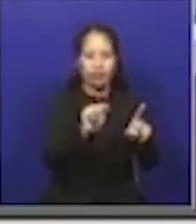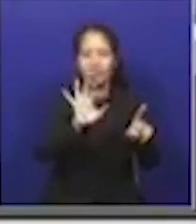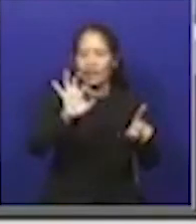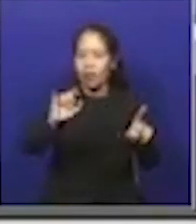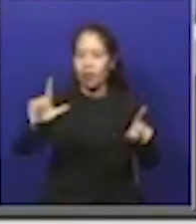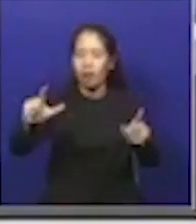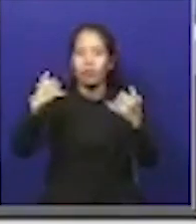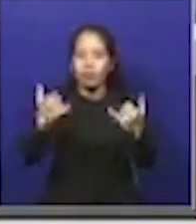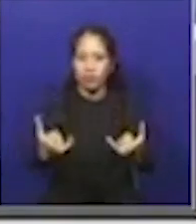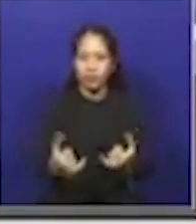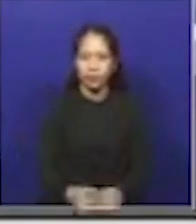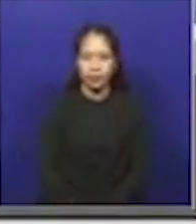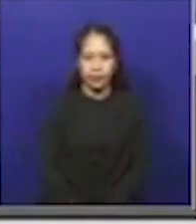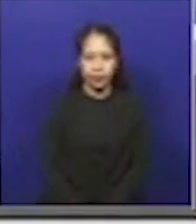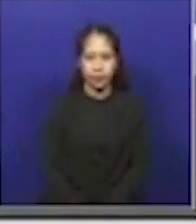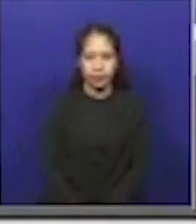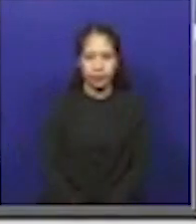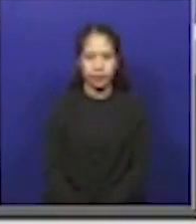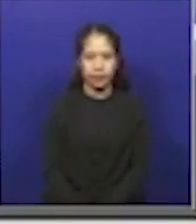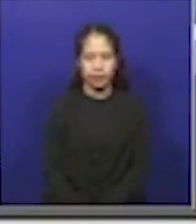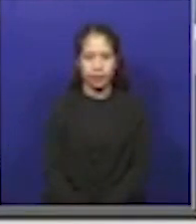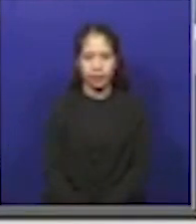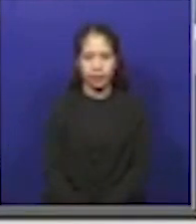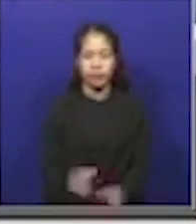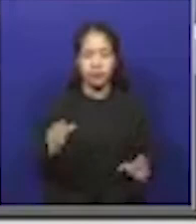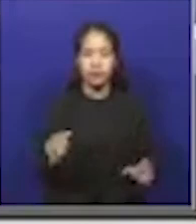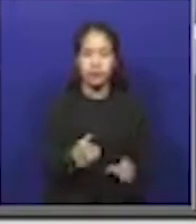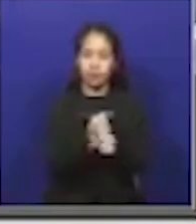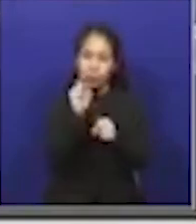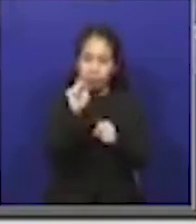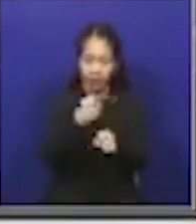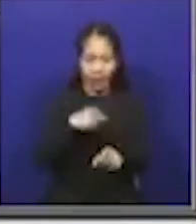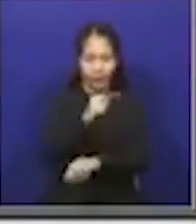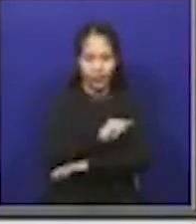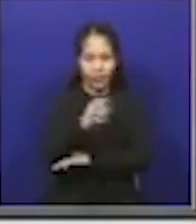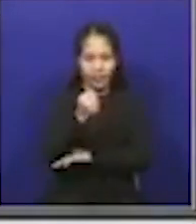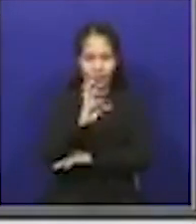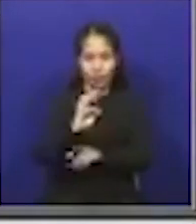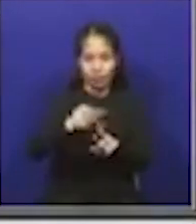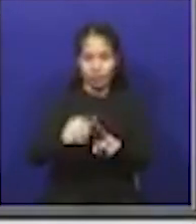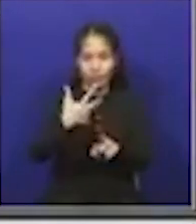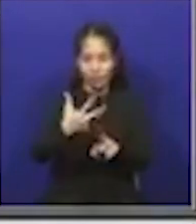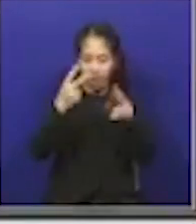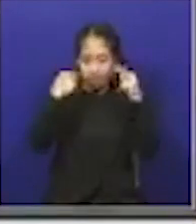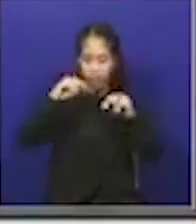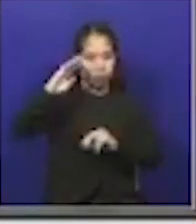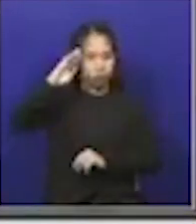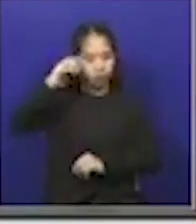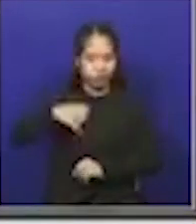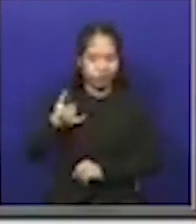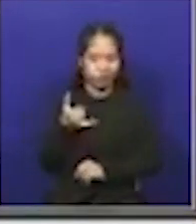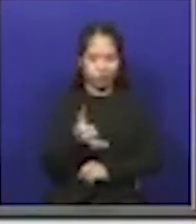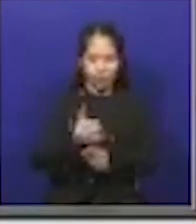านวันนี้ปรากฏว่า16มีนาคมนายกรัฐมนตรีออกมาประกา